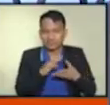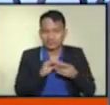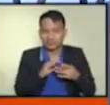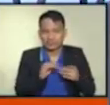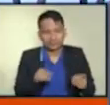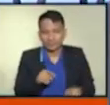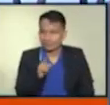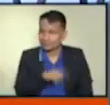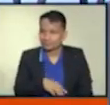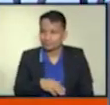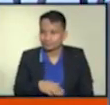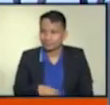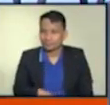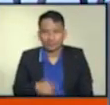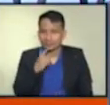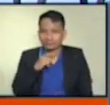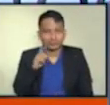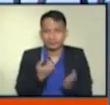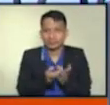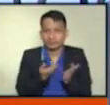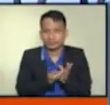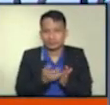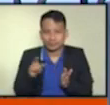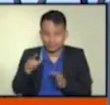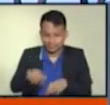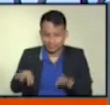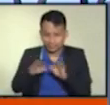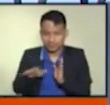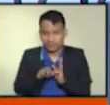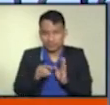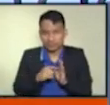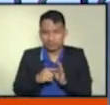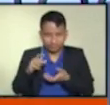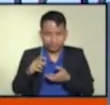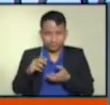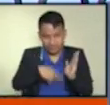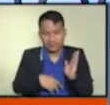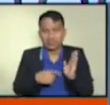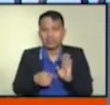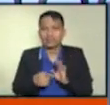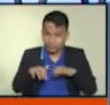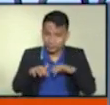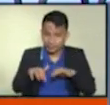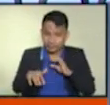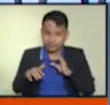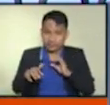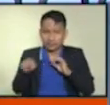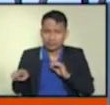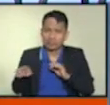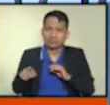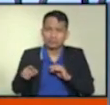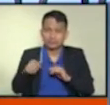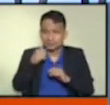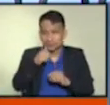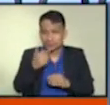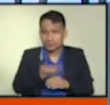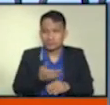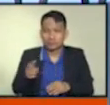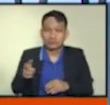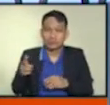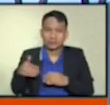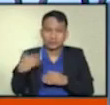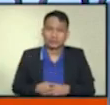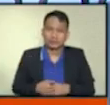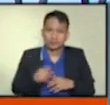talagang hindi mo na kailangan ng ebidensya tulad ng iba, merong pinapakitang screenshot ng misis at kabit